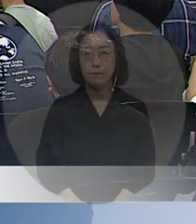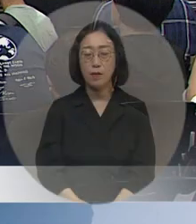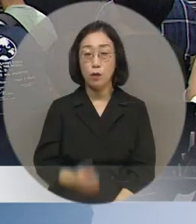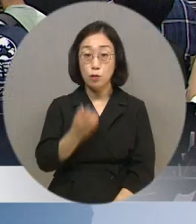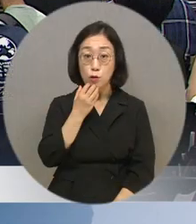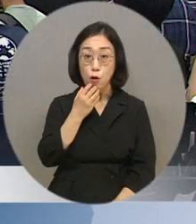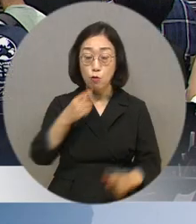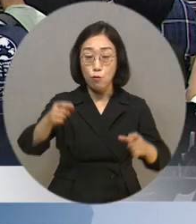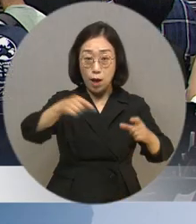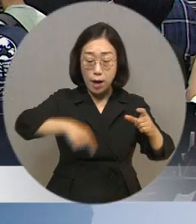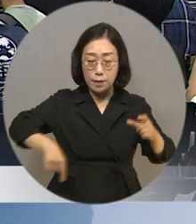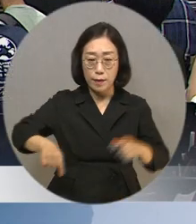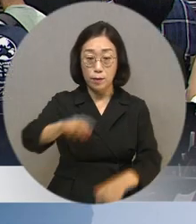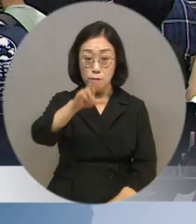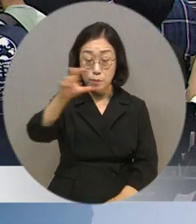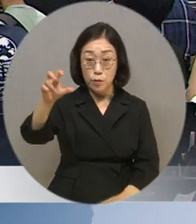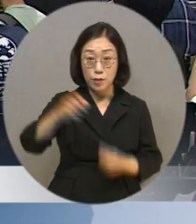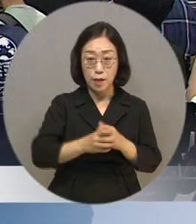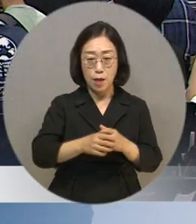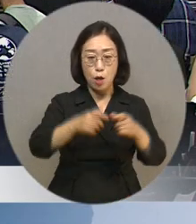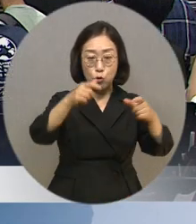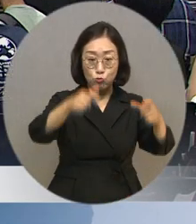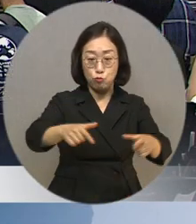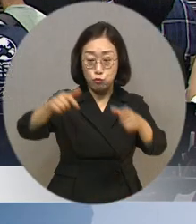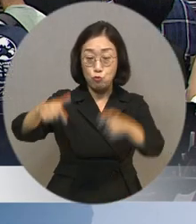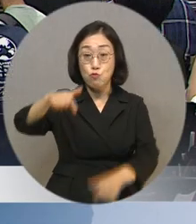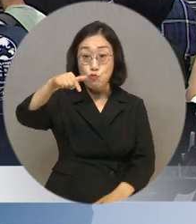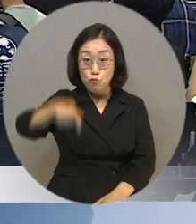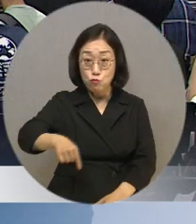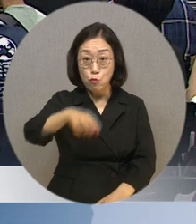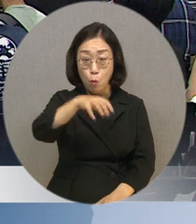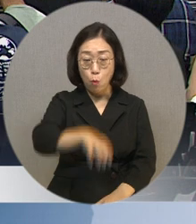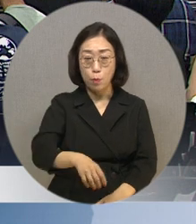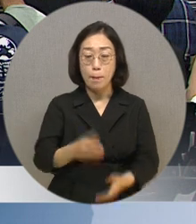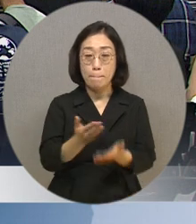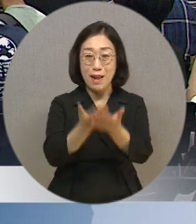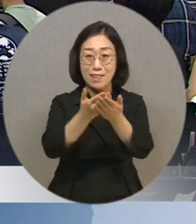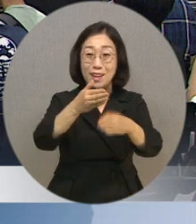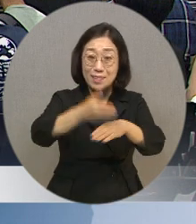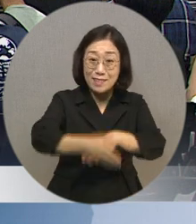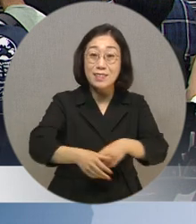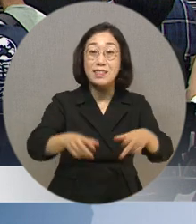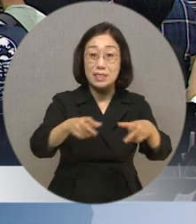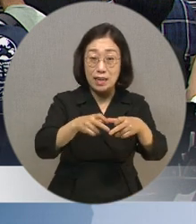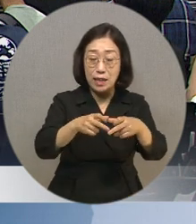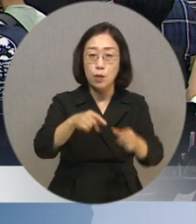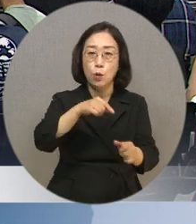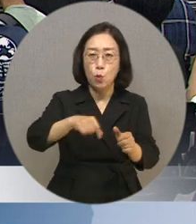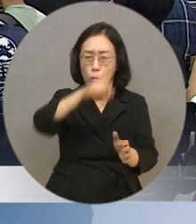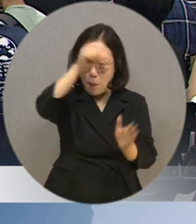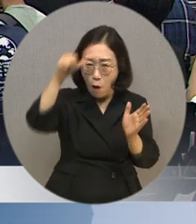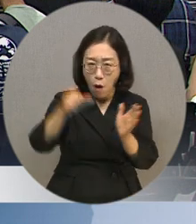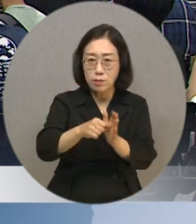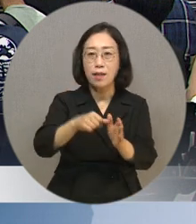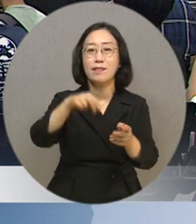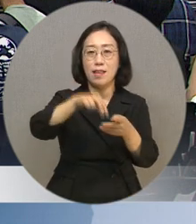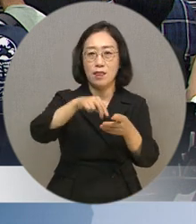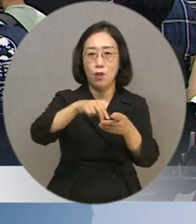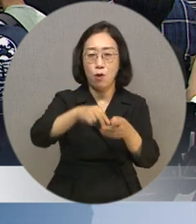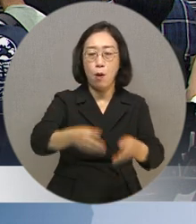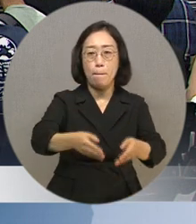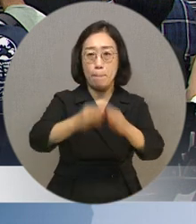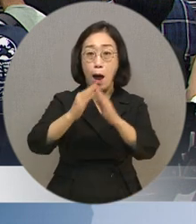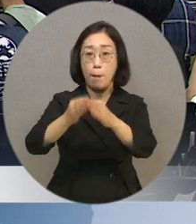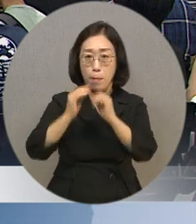서울시내 255개의 전 자치구에 발대 장애인 평생 교육센터가 운영 중입니다 지속적인